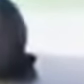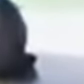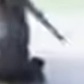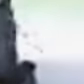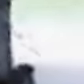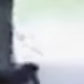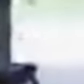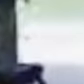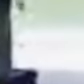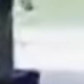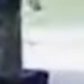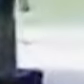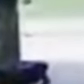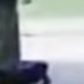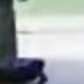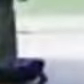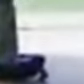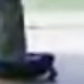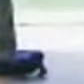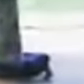katakapatid.